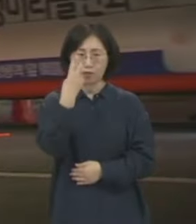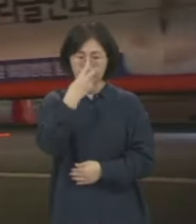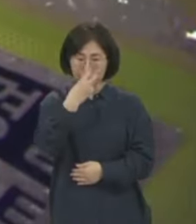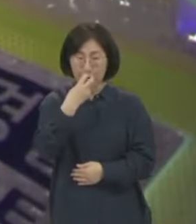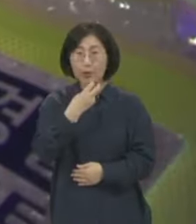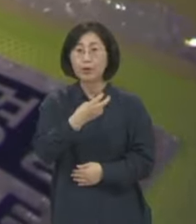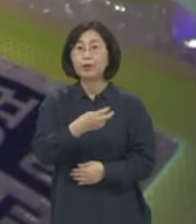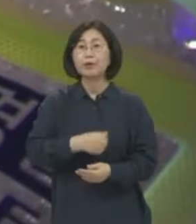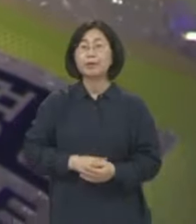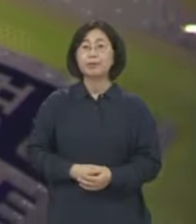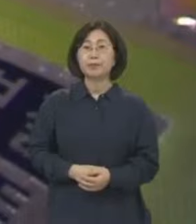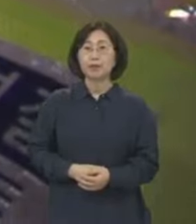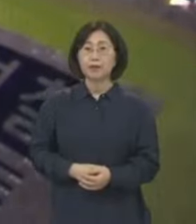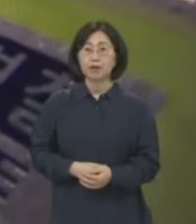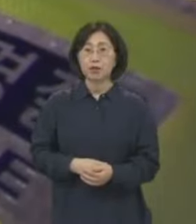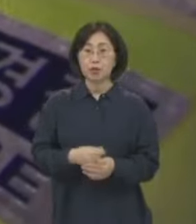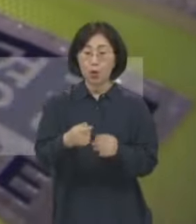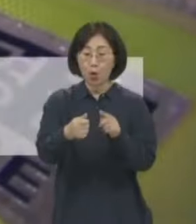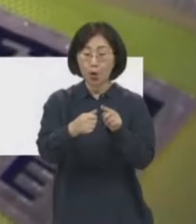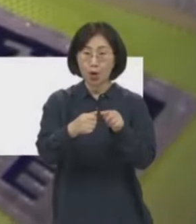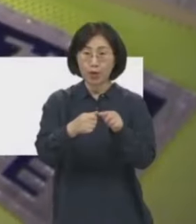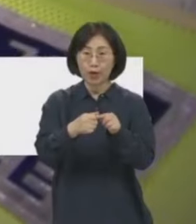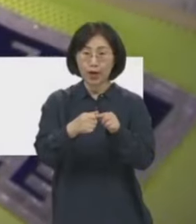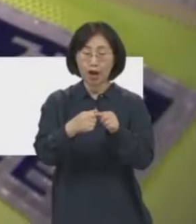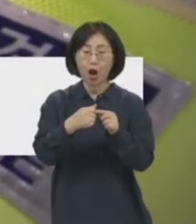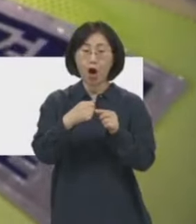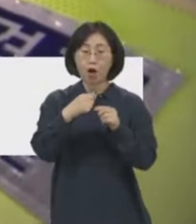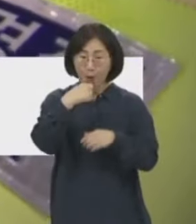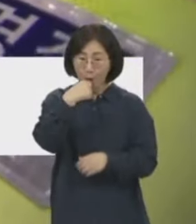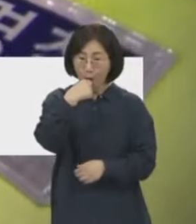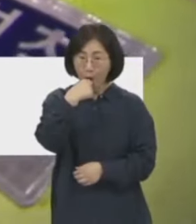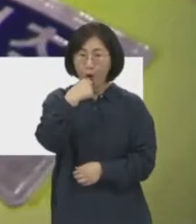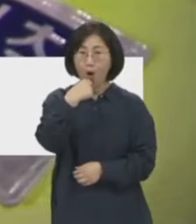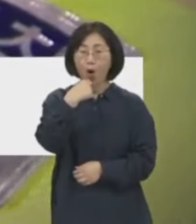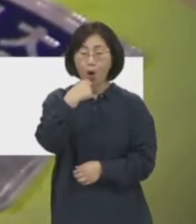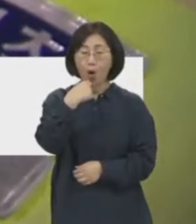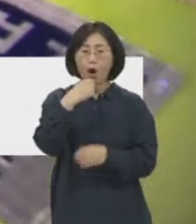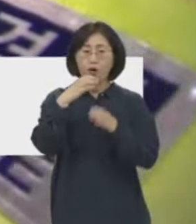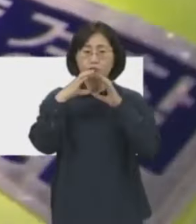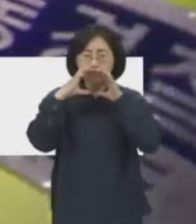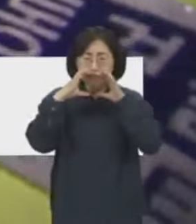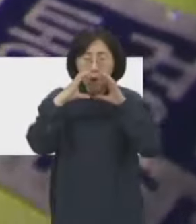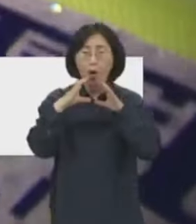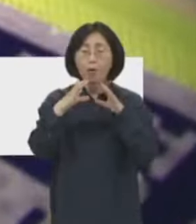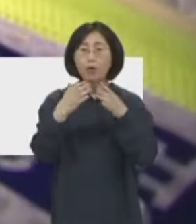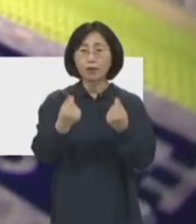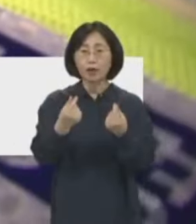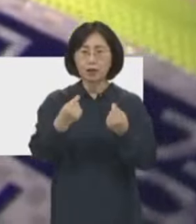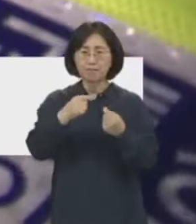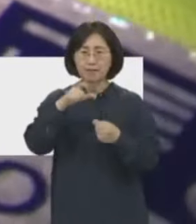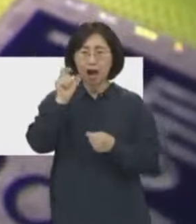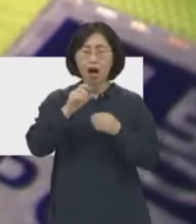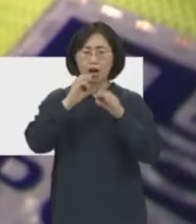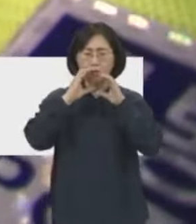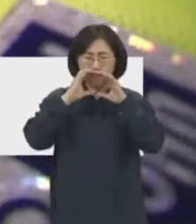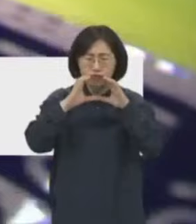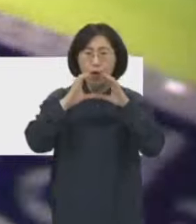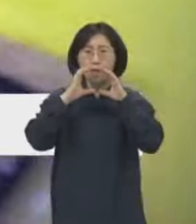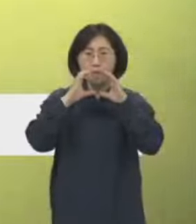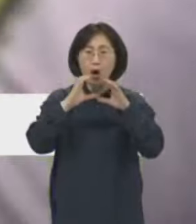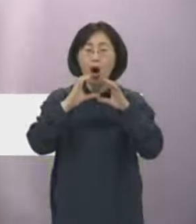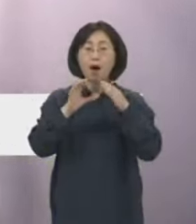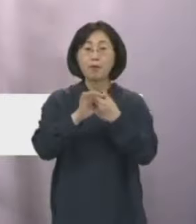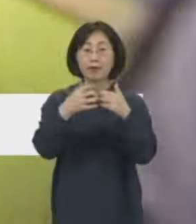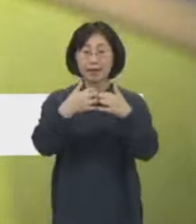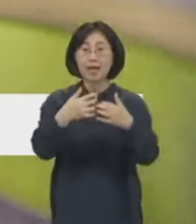시작합니다. 노란색 불대에다가 입을 완전 머금으신 다음에 풍선 부신다고 생각하시고 강하고 길게 불어내시면 기계에서